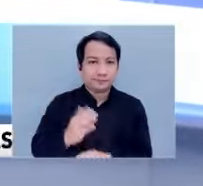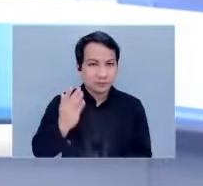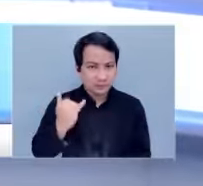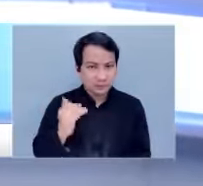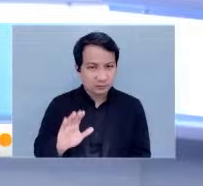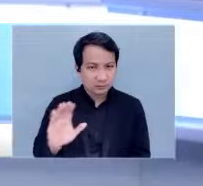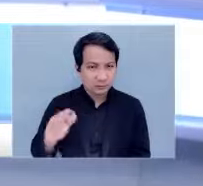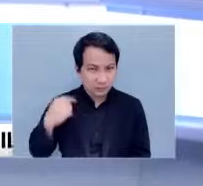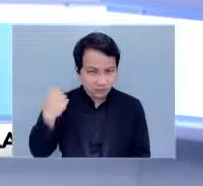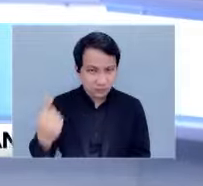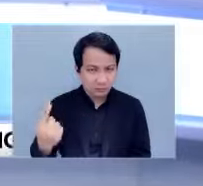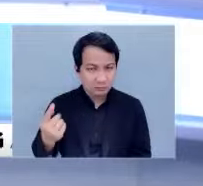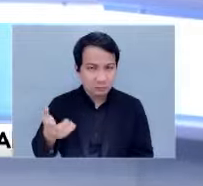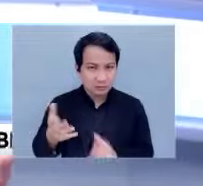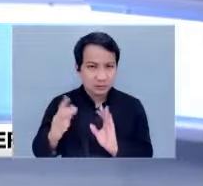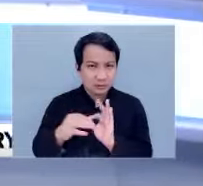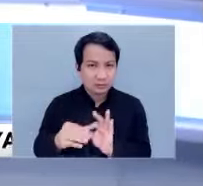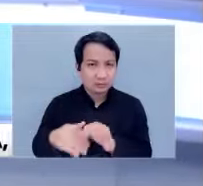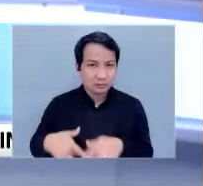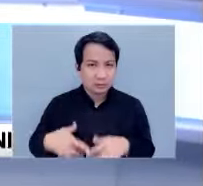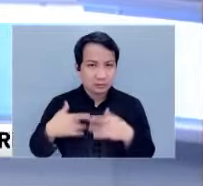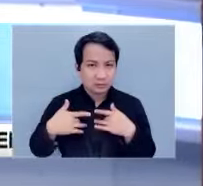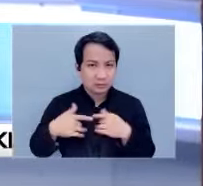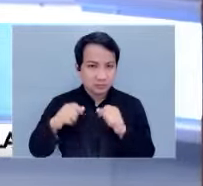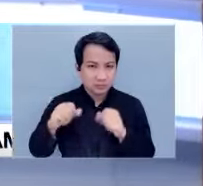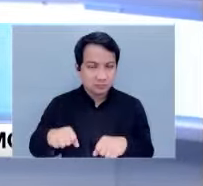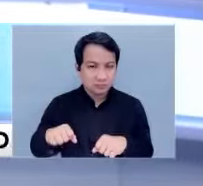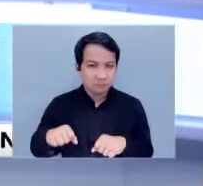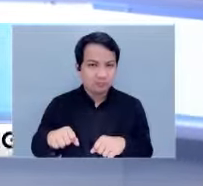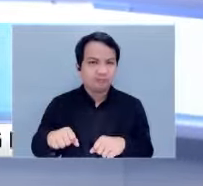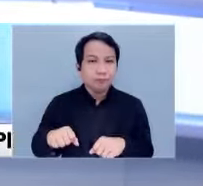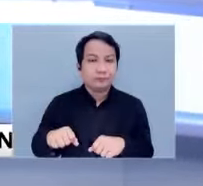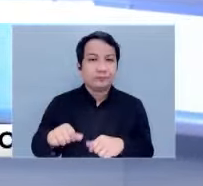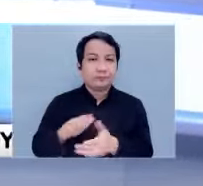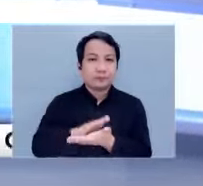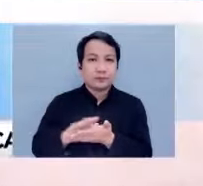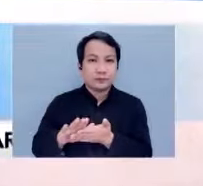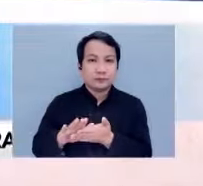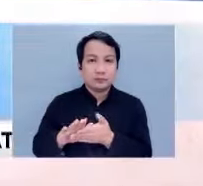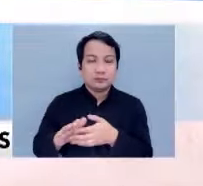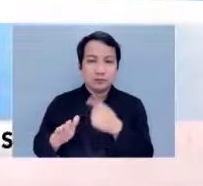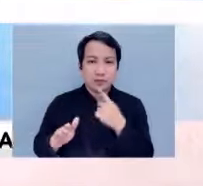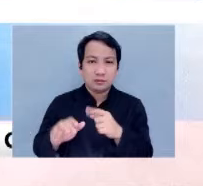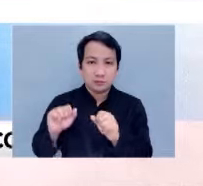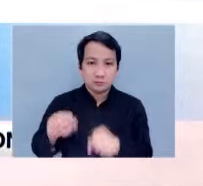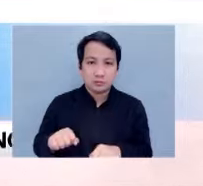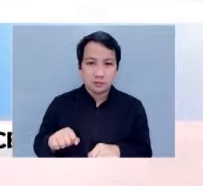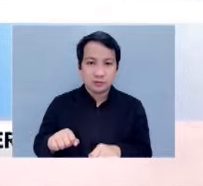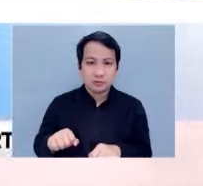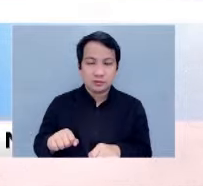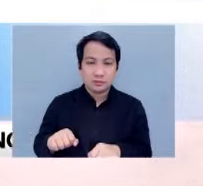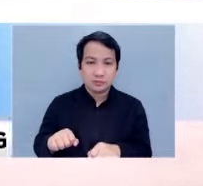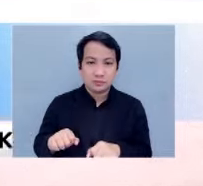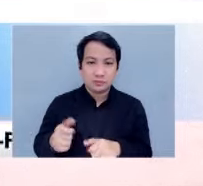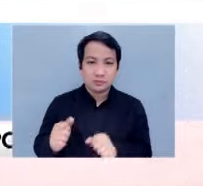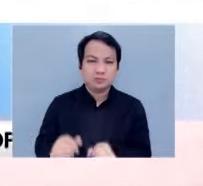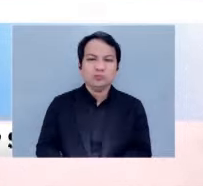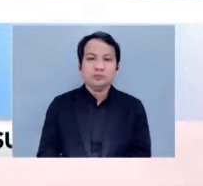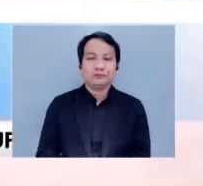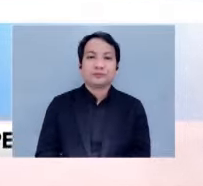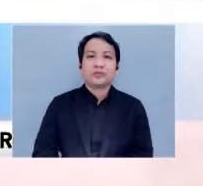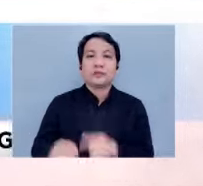na nakaluwag-luwag sila sa buhay, pwede ba nilang kunin ulit yung mga bata? Yan, napakagandang question. Kasi nangyayari talaga